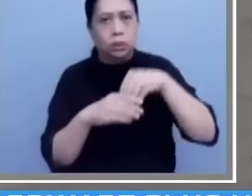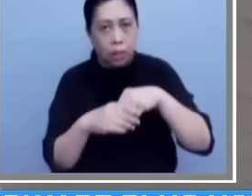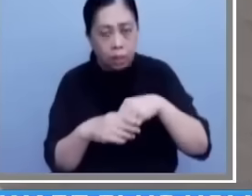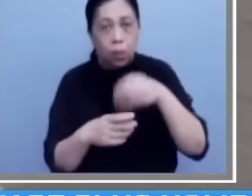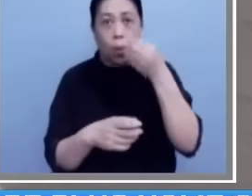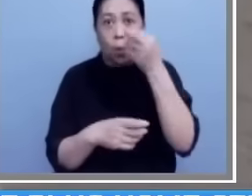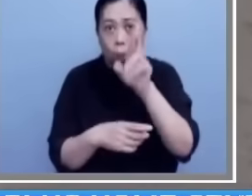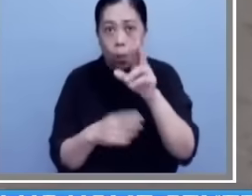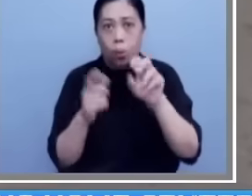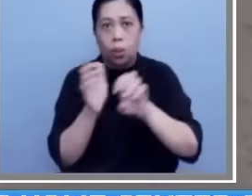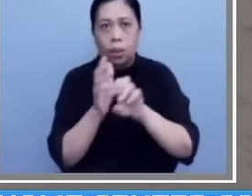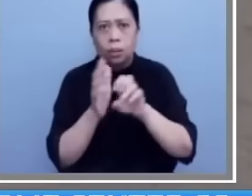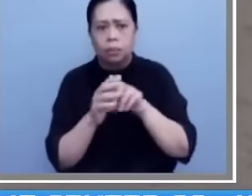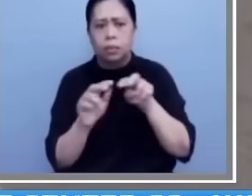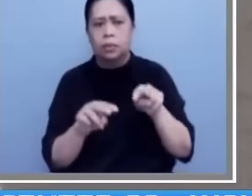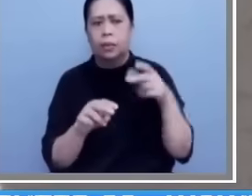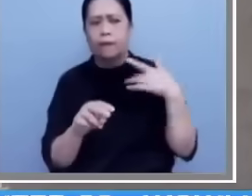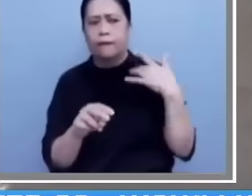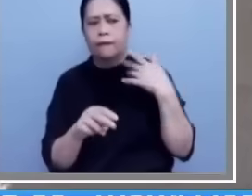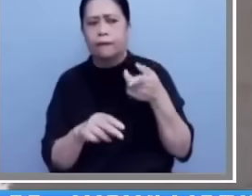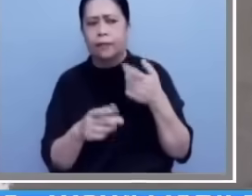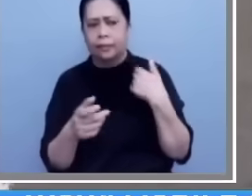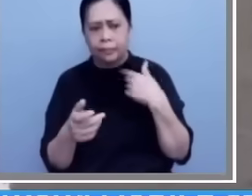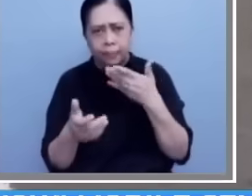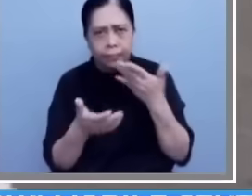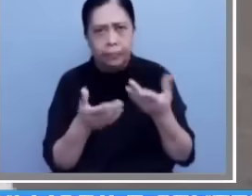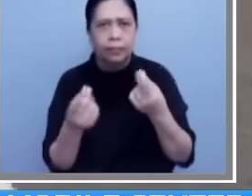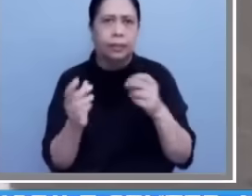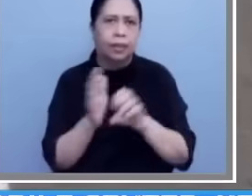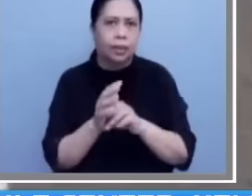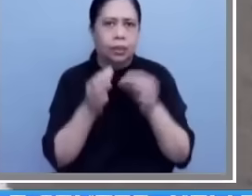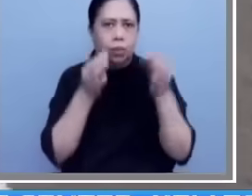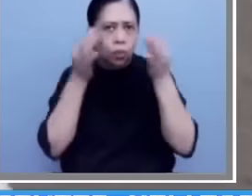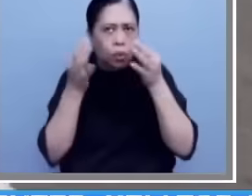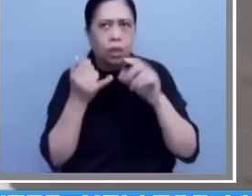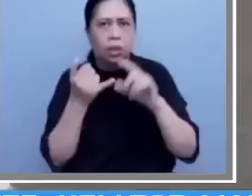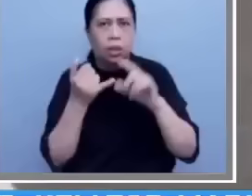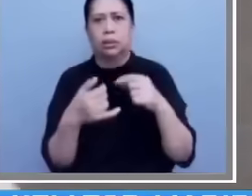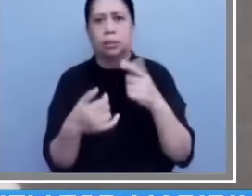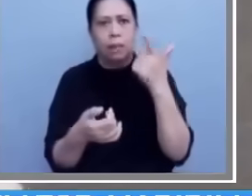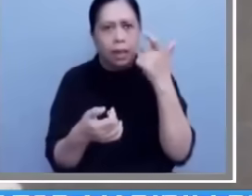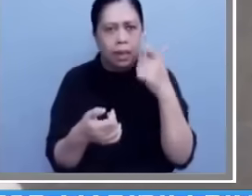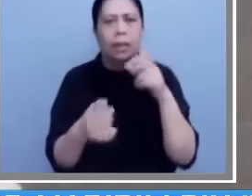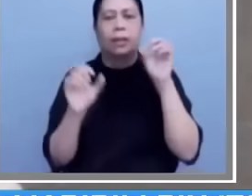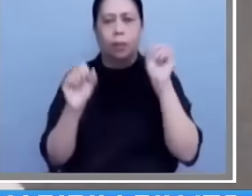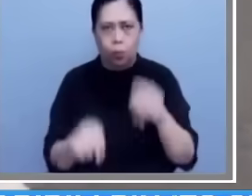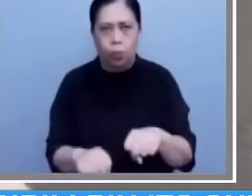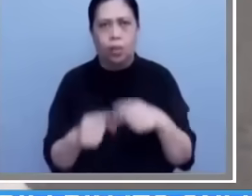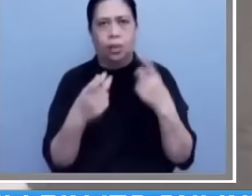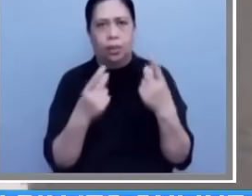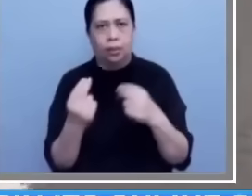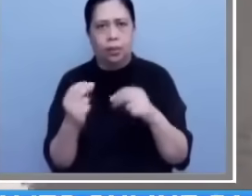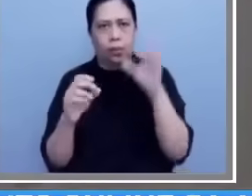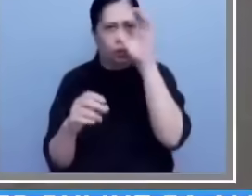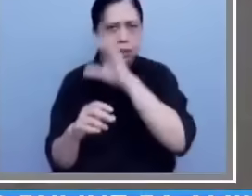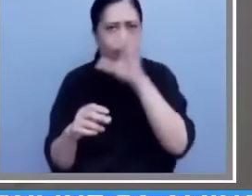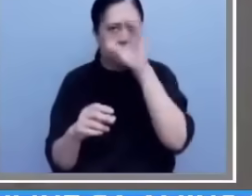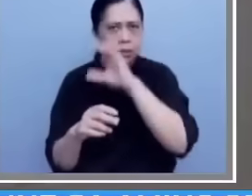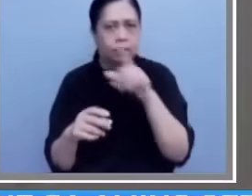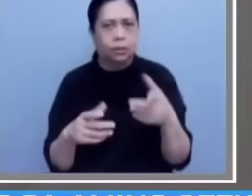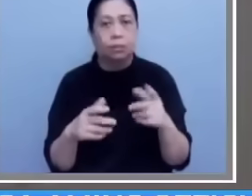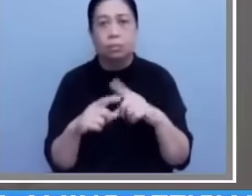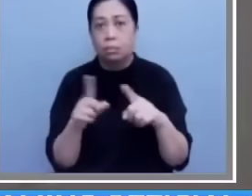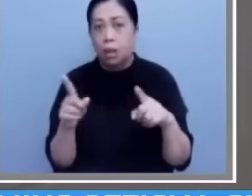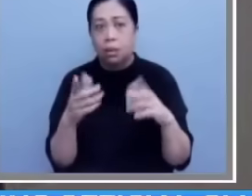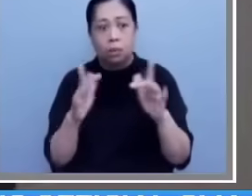view, may mga nakikita po silang kontrabando, katulad po ng drugs at baril, ay po pwede po silang mag-conduct ng further search. But in the absence